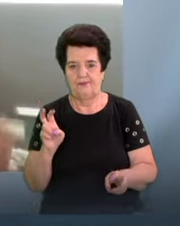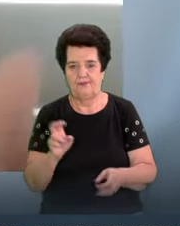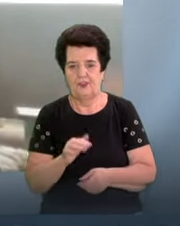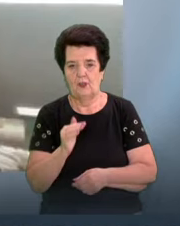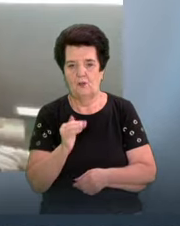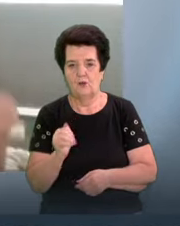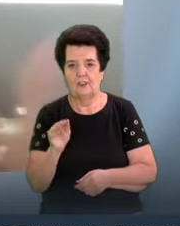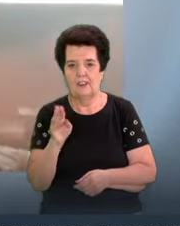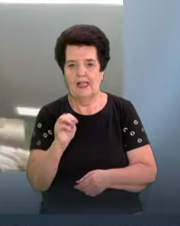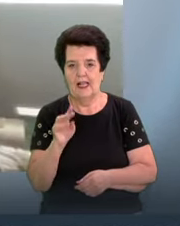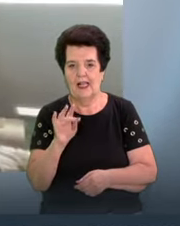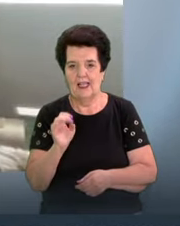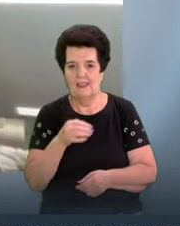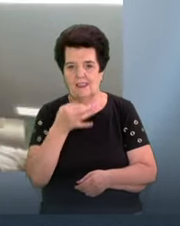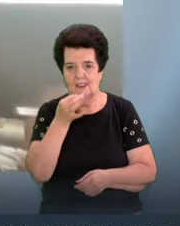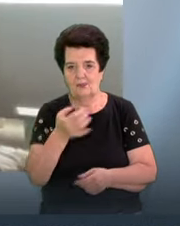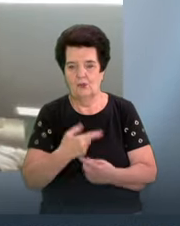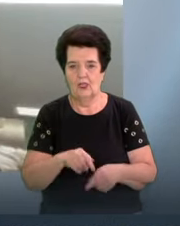în fața